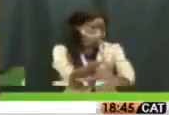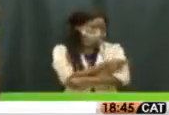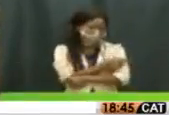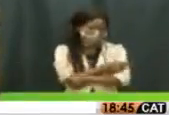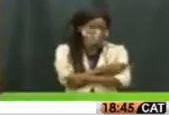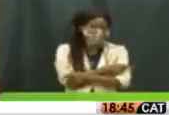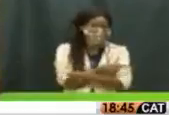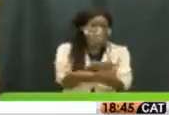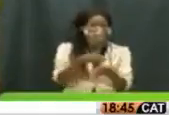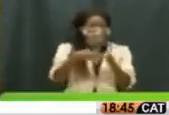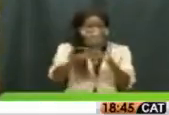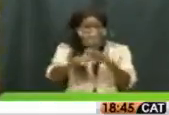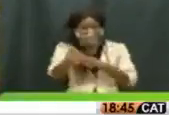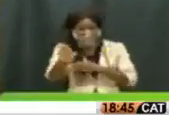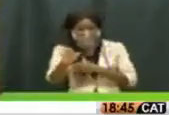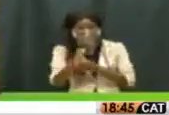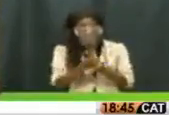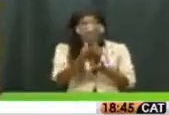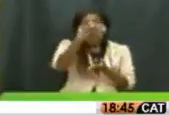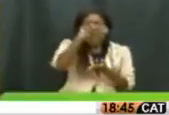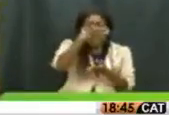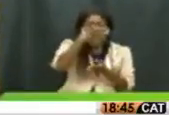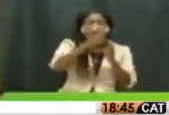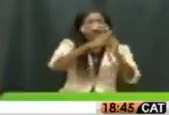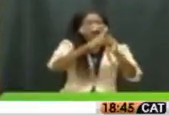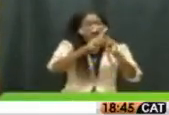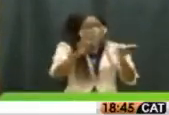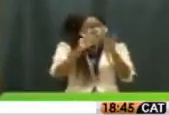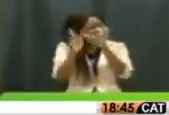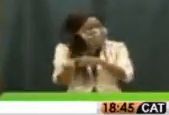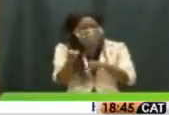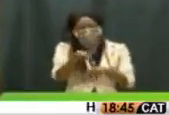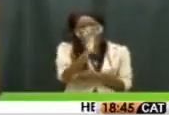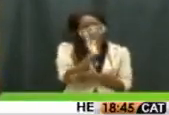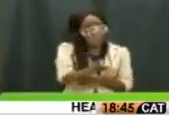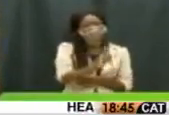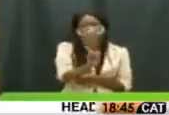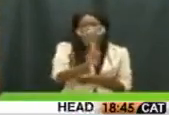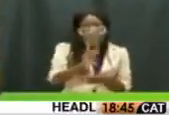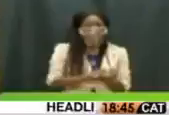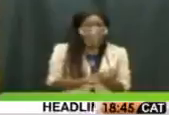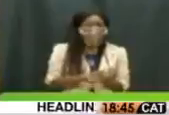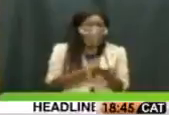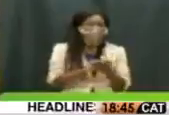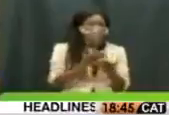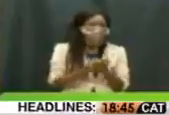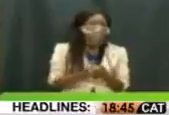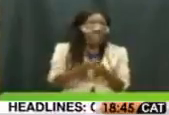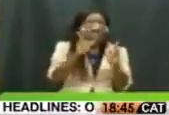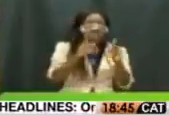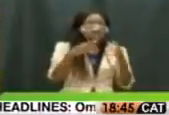ukakadwalika ukakaikidwa oxygen ndiye basi matero ako sizoona focho kuti pala anthu ambiri amene